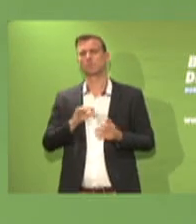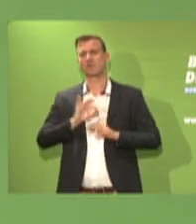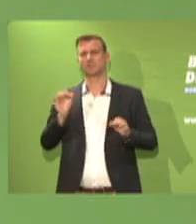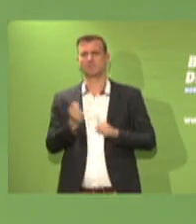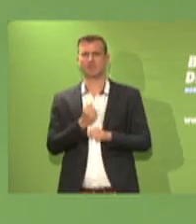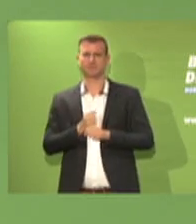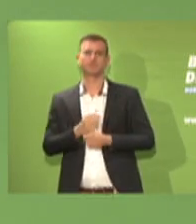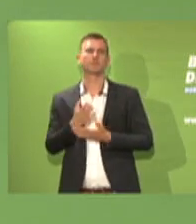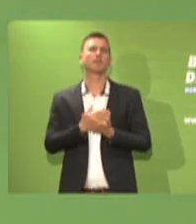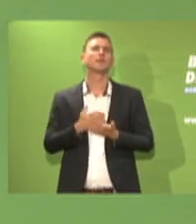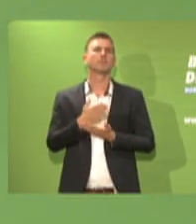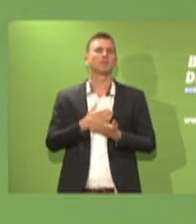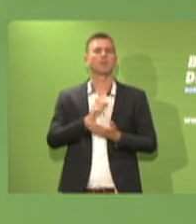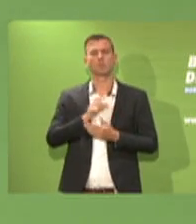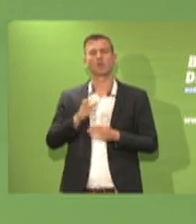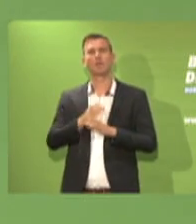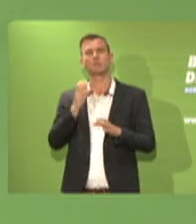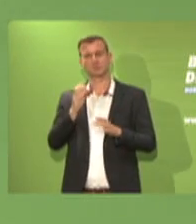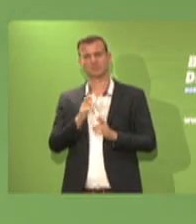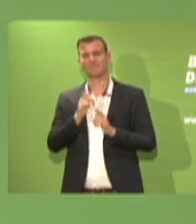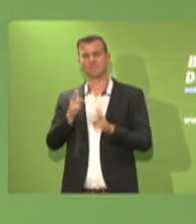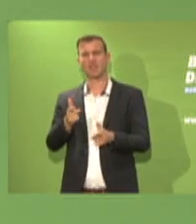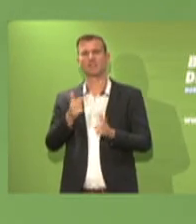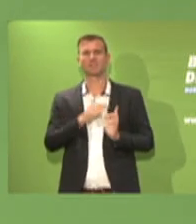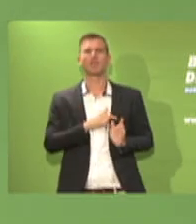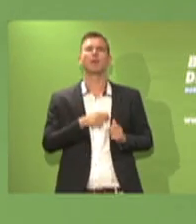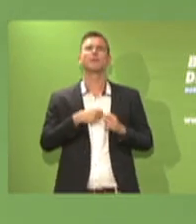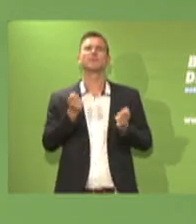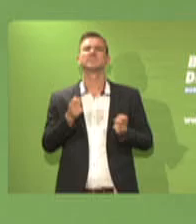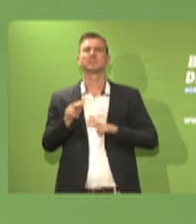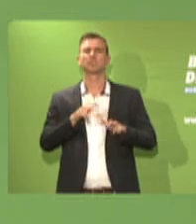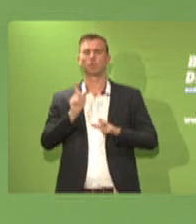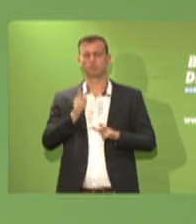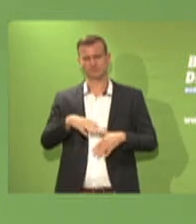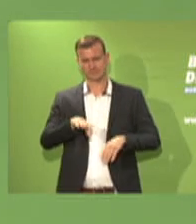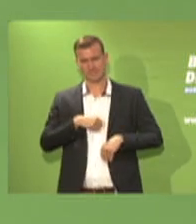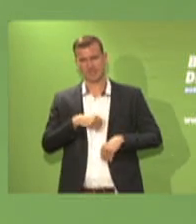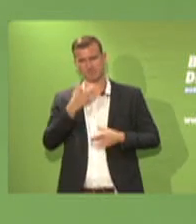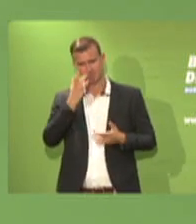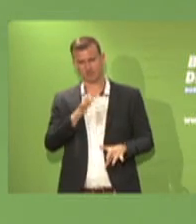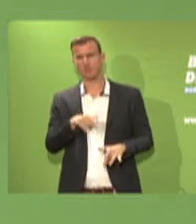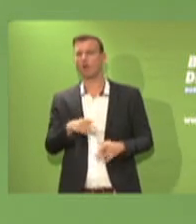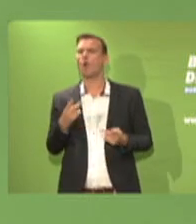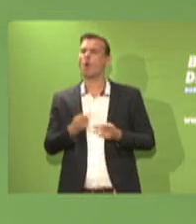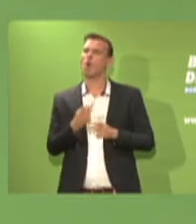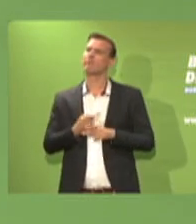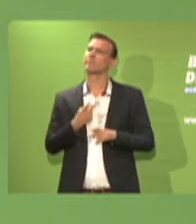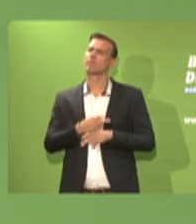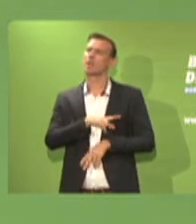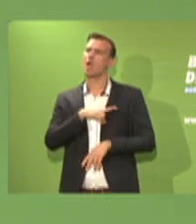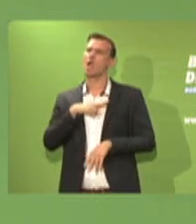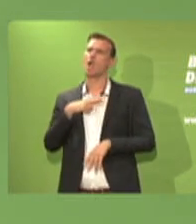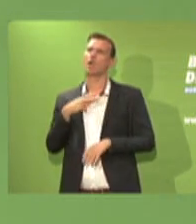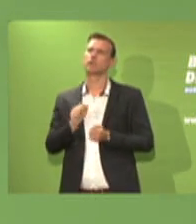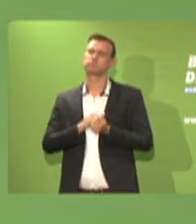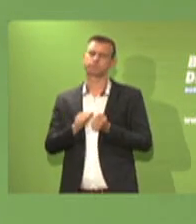Beispiel, die Fahrtrouten der Bürgerbusse müssen von der Bezirksregierung genehmigt werden. Das ist oft ein langwieriger, bürokratischer und